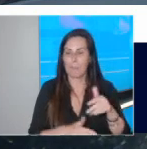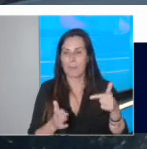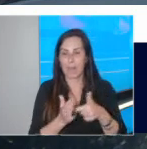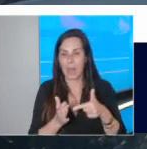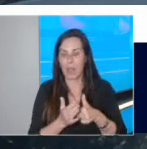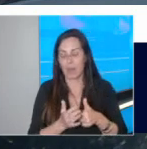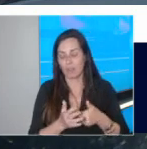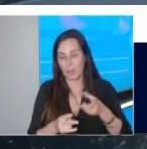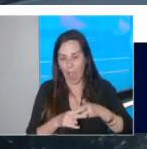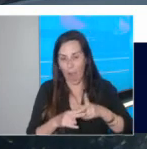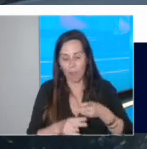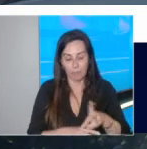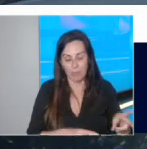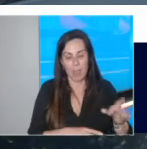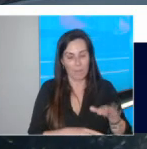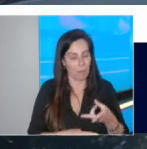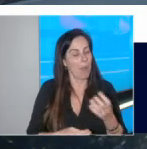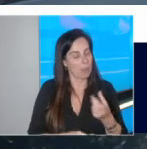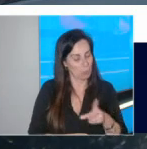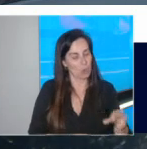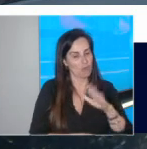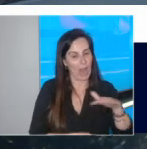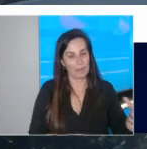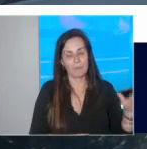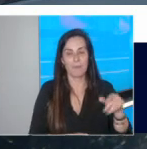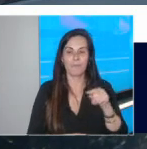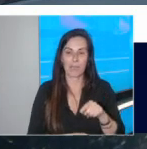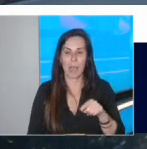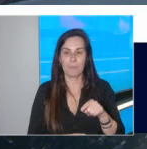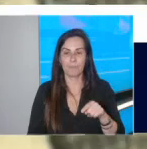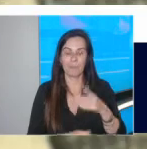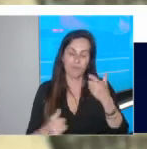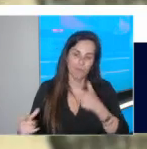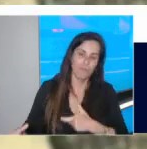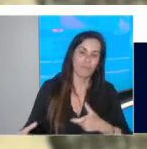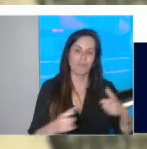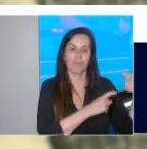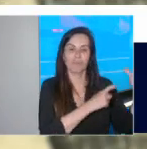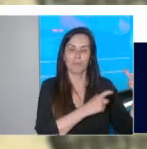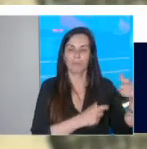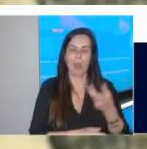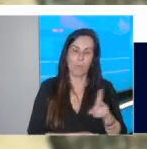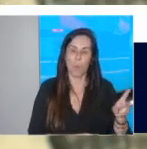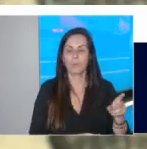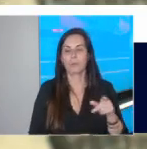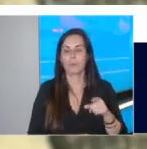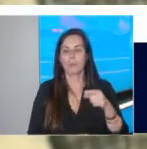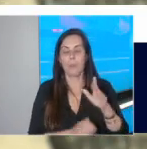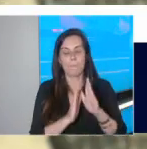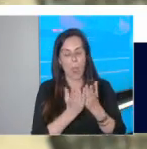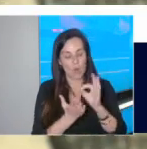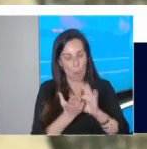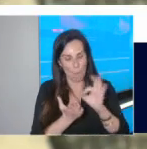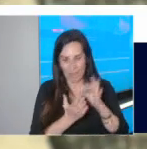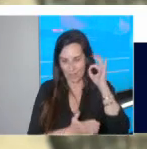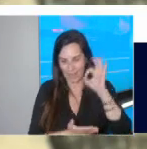בעקבות מחלות ותמותה. וגם כאשר הם נשלחים להירצח, וביומן הזה,